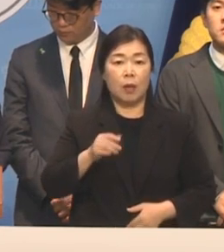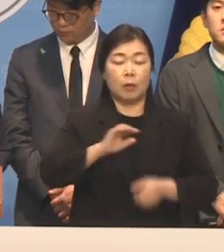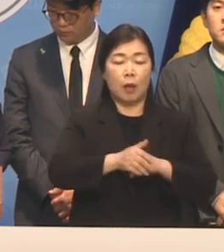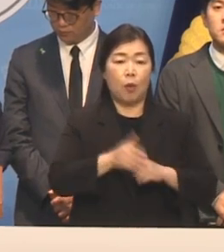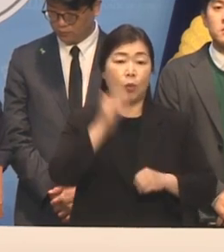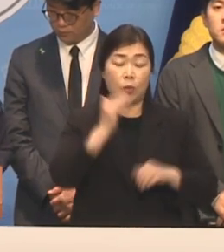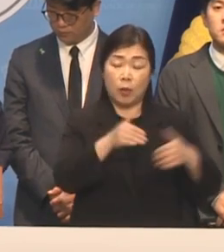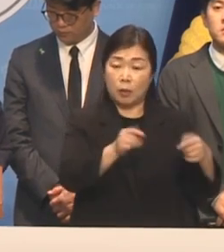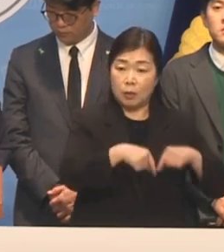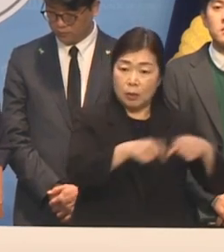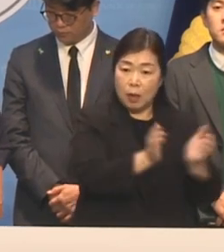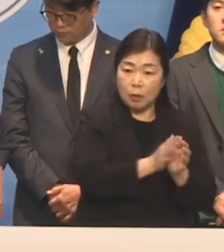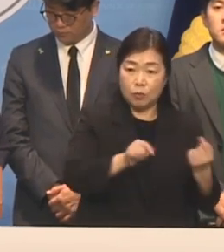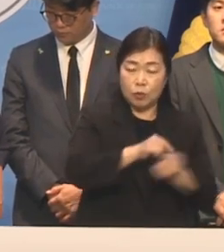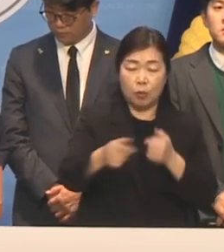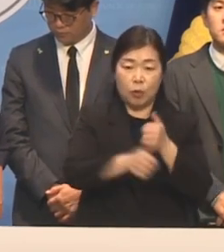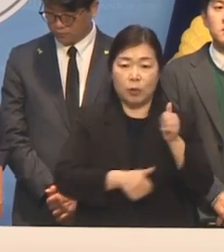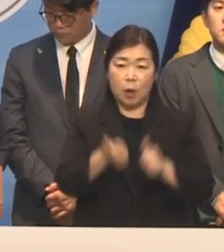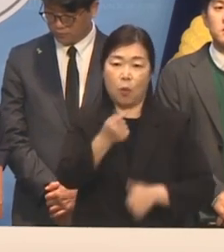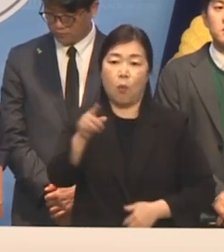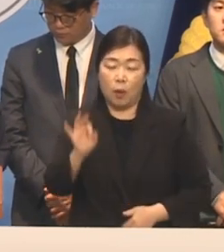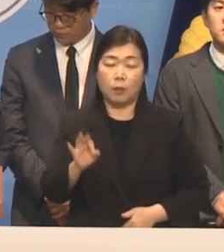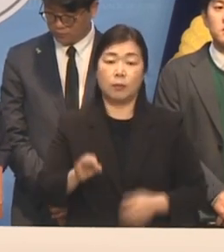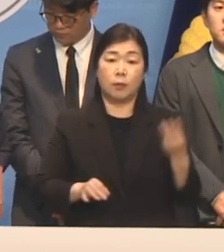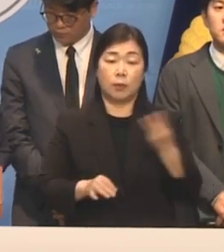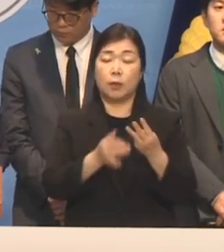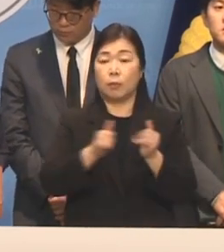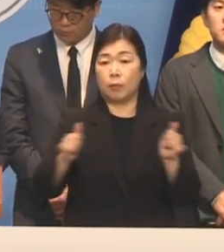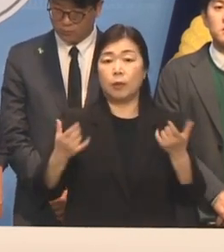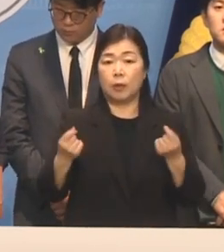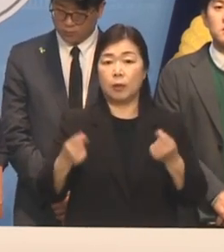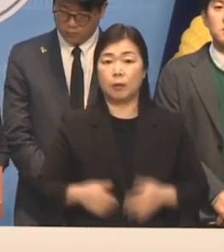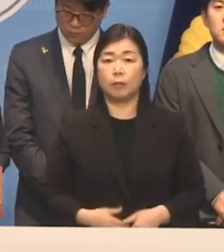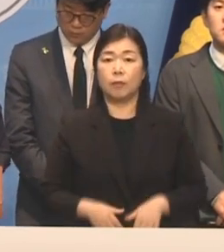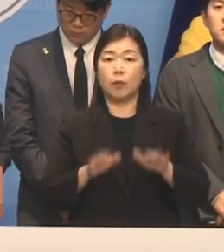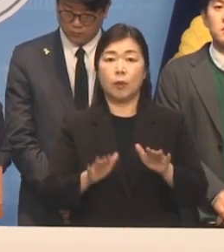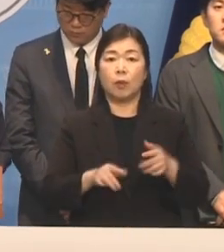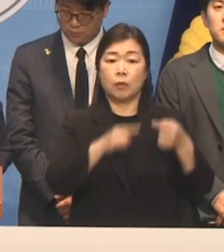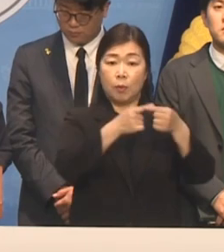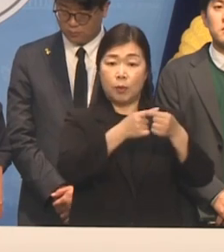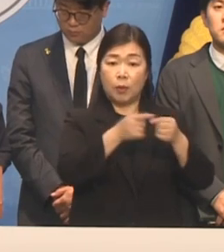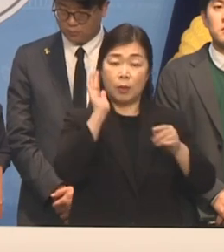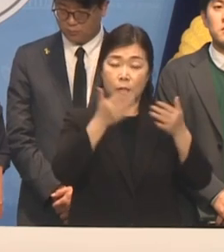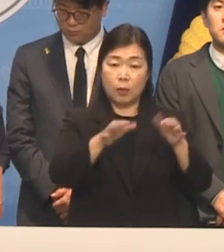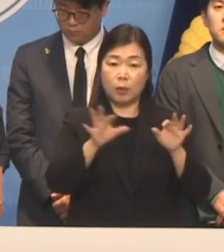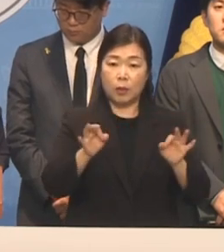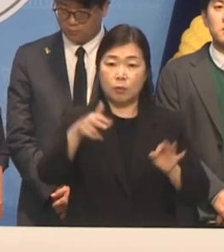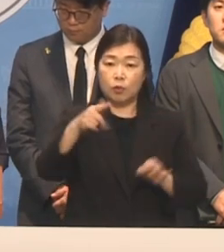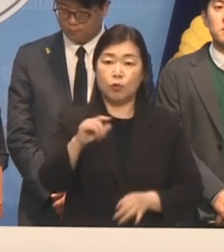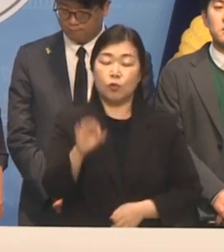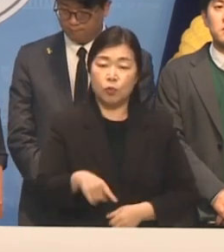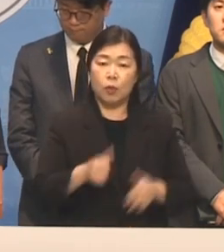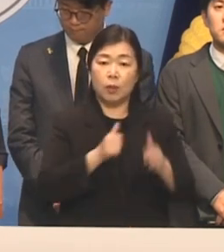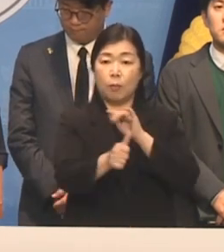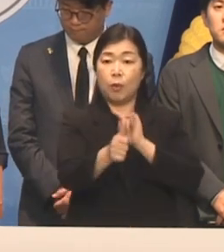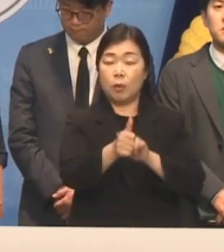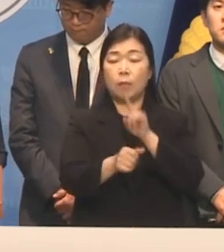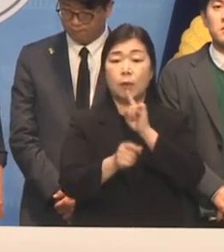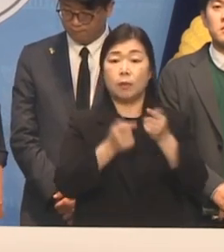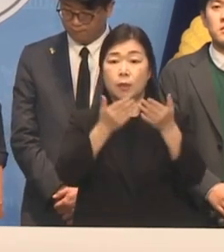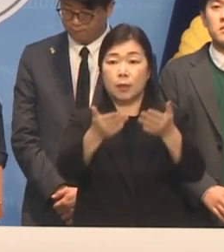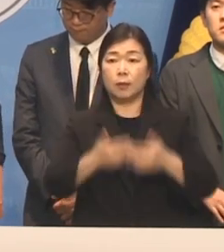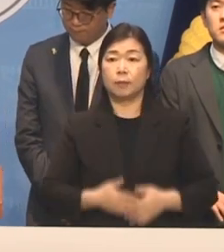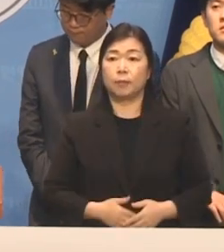대구녹색당 운영위원장 황정화입니다. 관련해서 오늘 첫 번째 발언으로 김준우 상임대표님 말씀